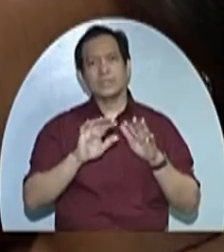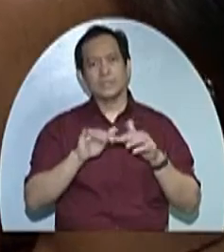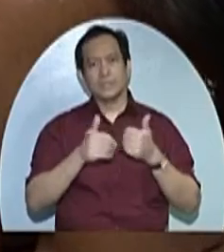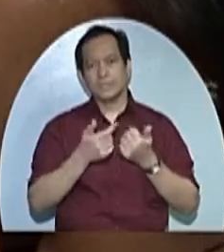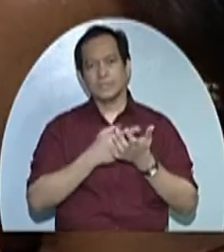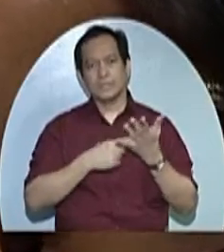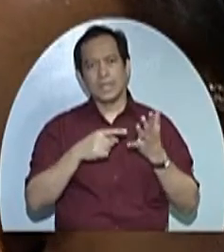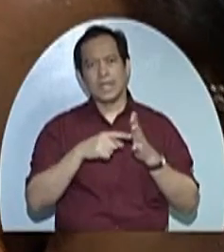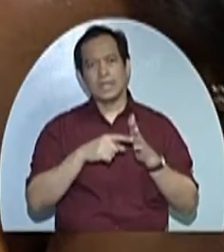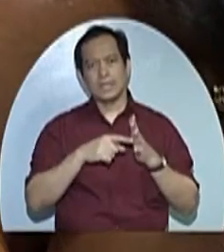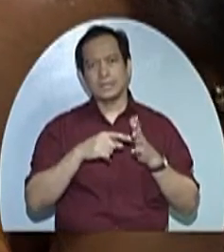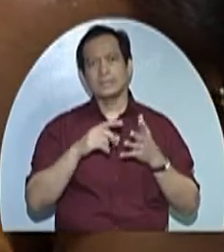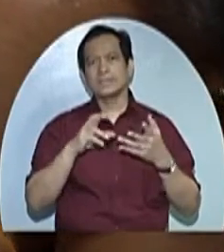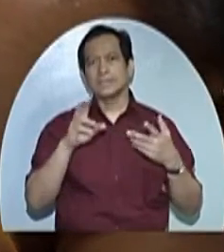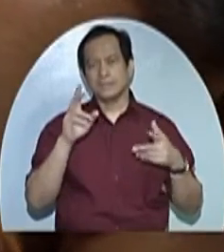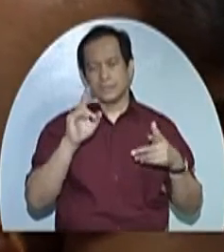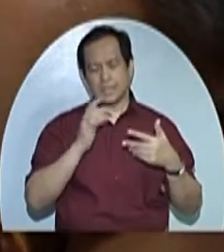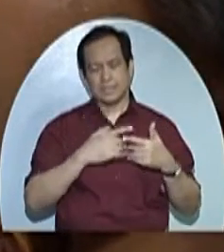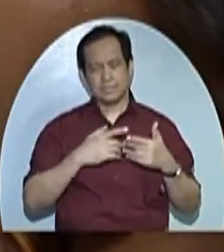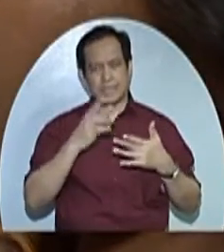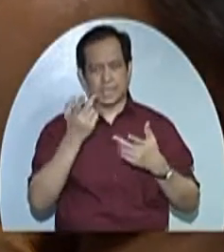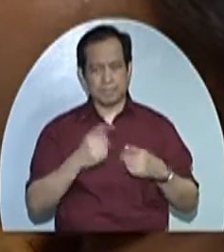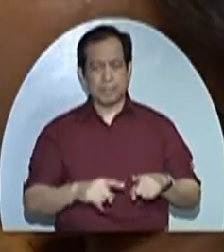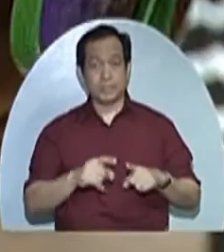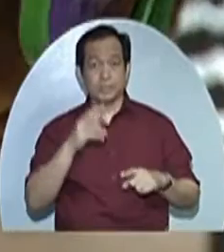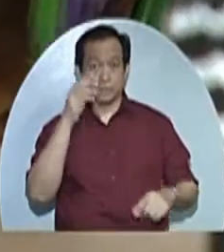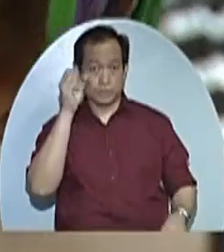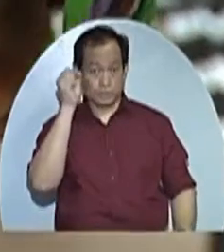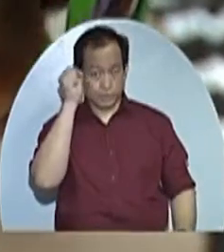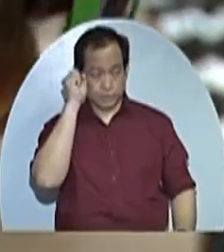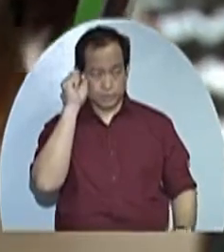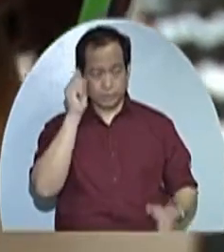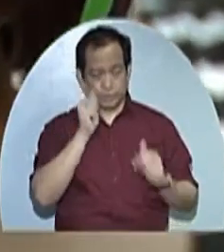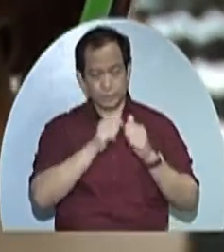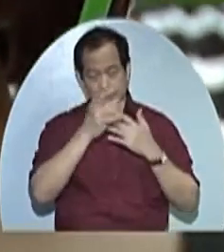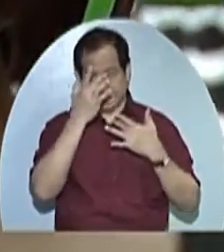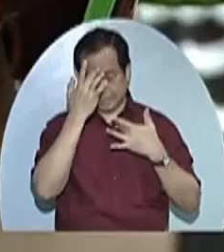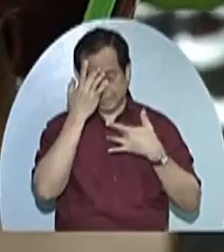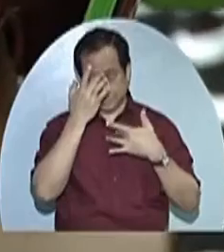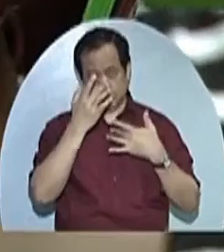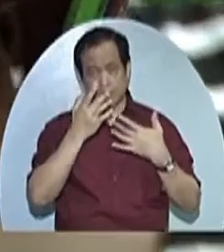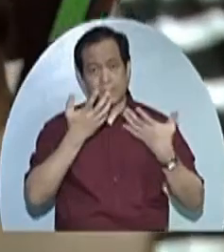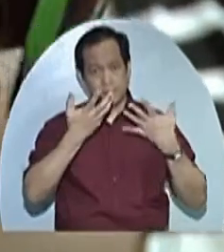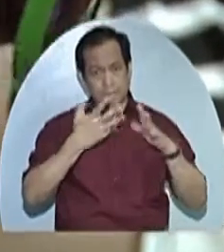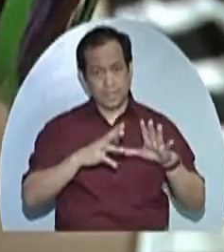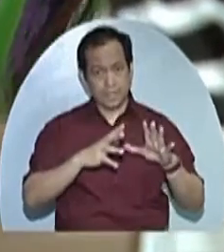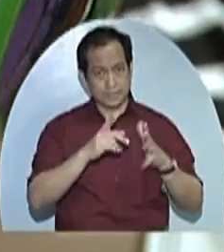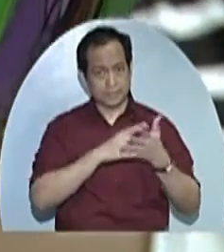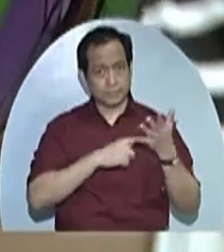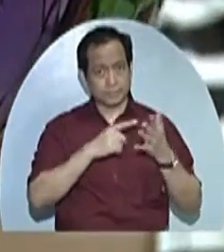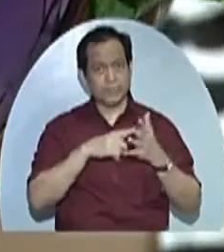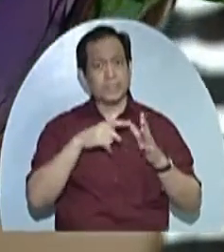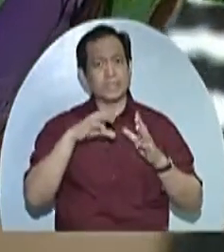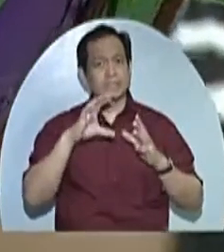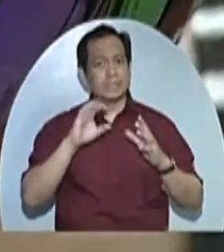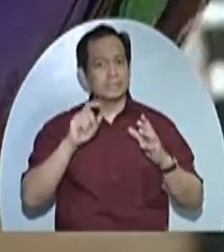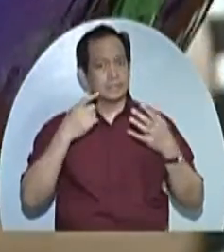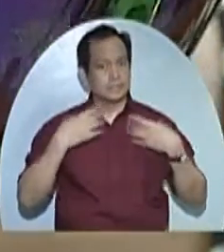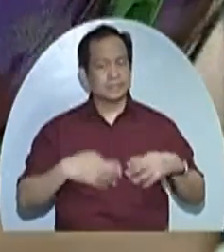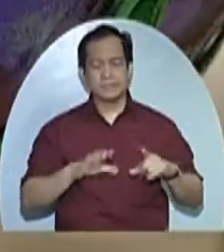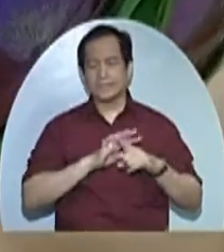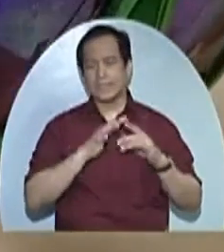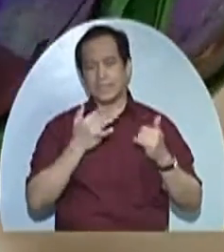at pinsalang natamo ni Sherwin dahil sa kanyang sakit. So, na-CT scan na siya? Hindi pa po ngayon.